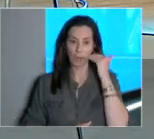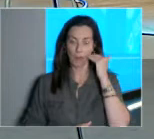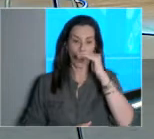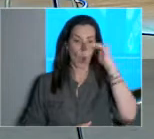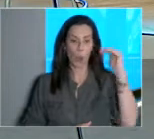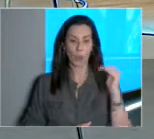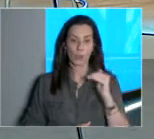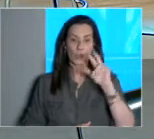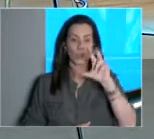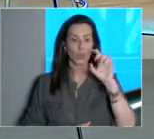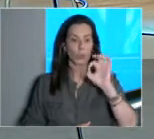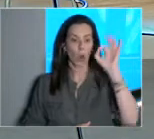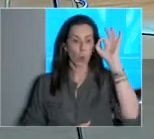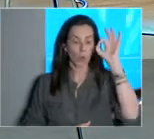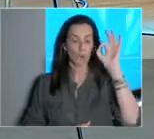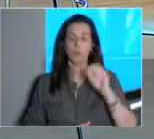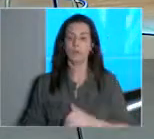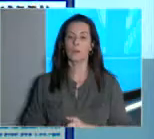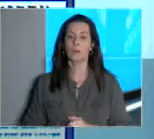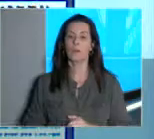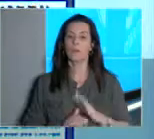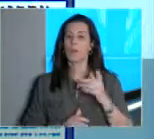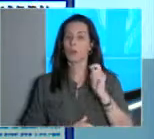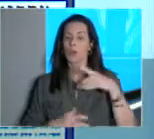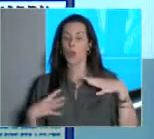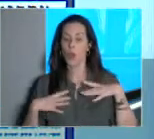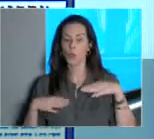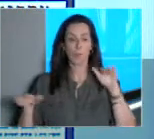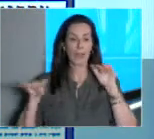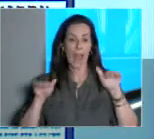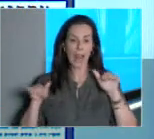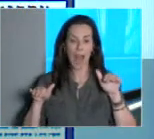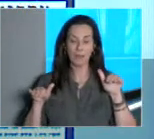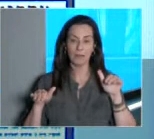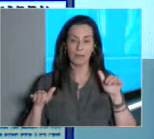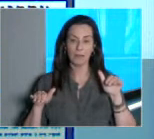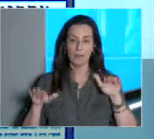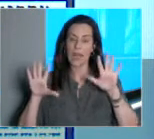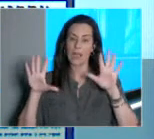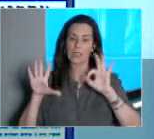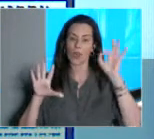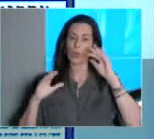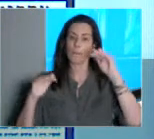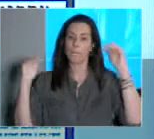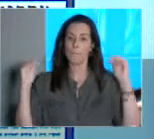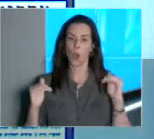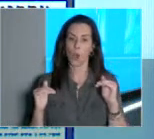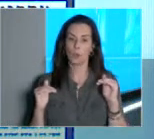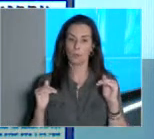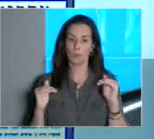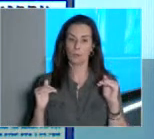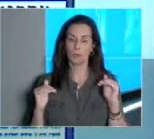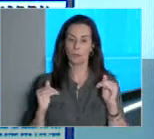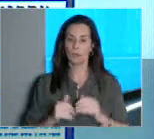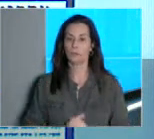הוזלו בכ-30%. וכמה תשלמו על חופשה בתאילנד? לפחות 10% פחות